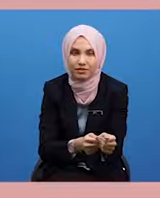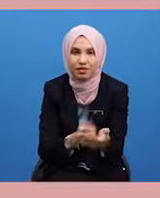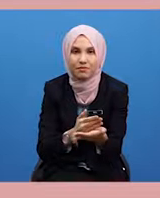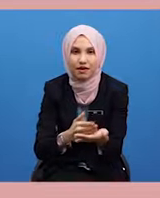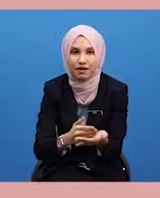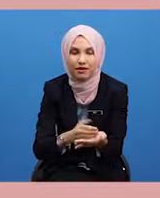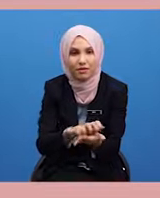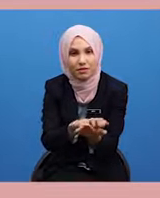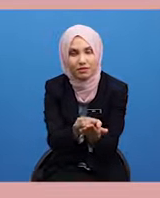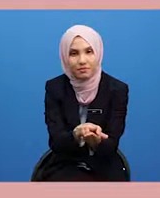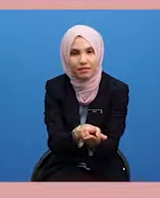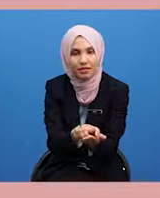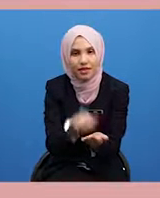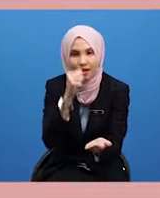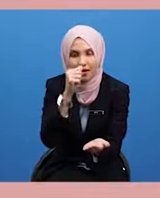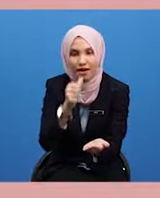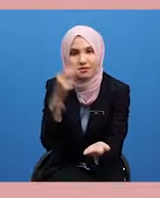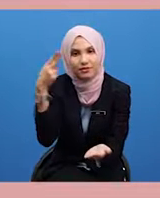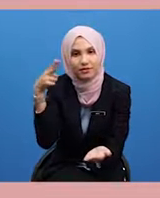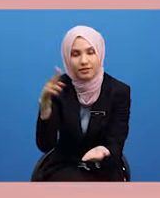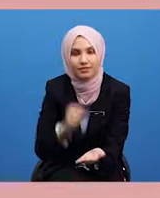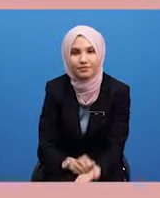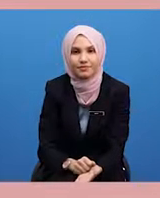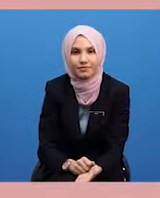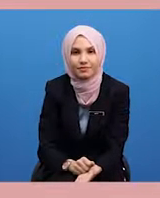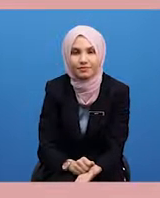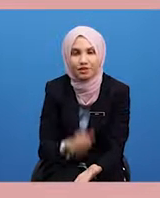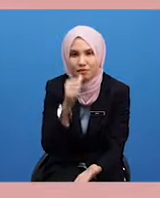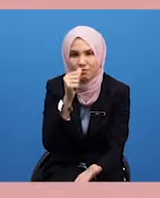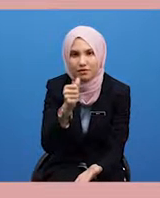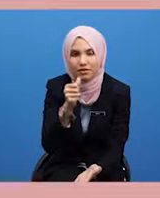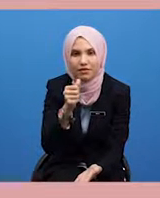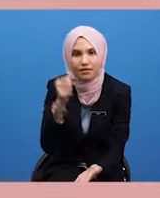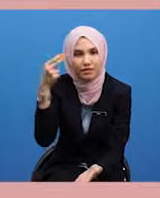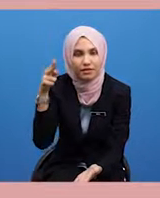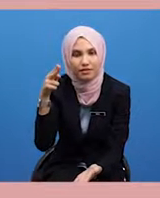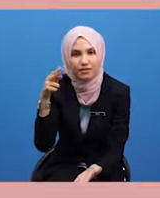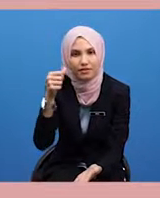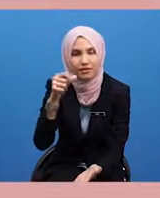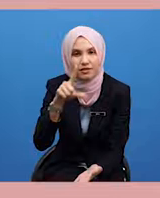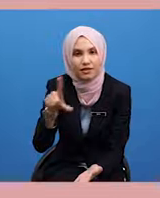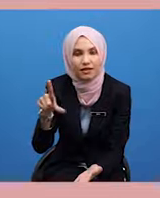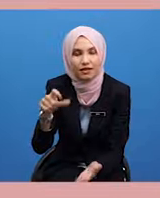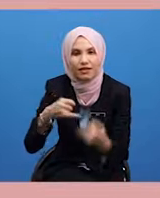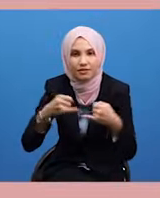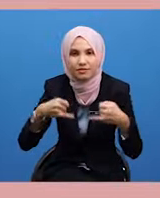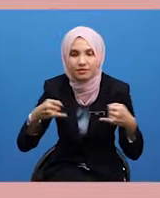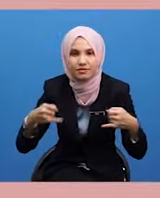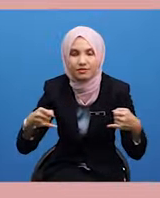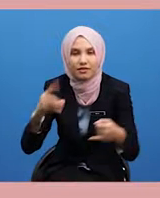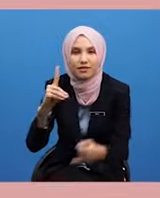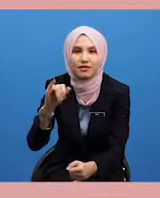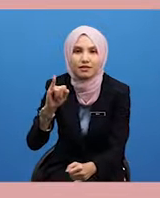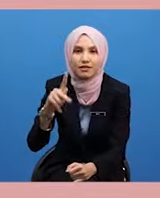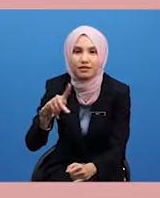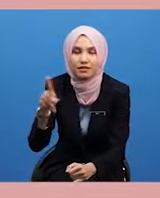benih kacang hijau. Biji benih kacang hijau ialah biji benih jenis